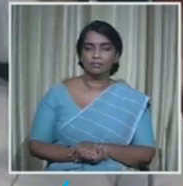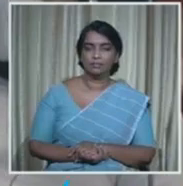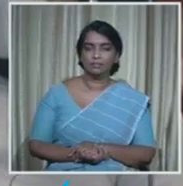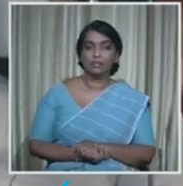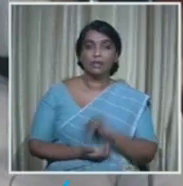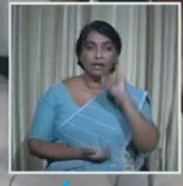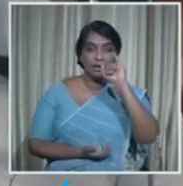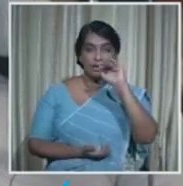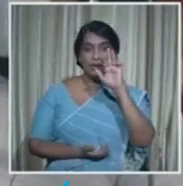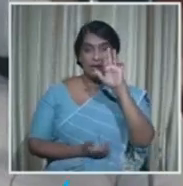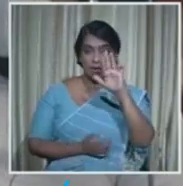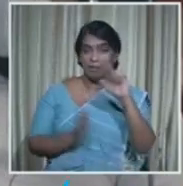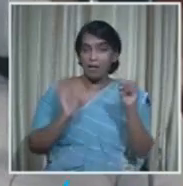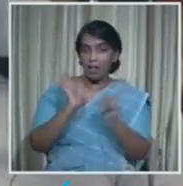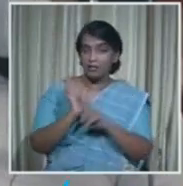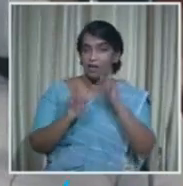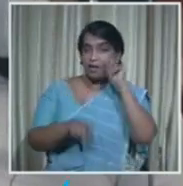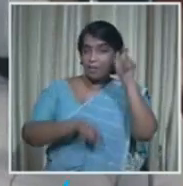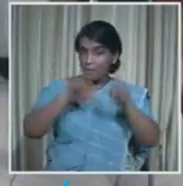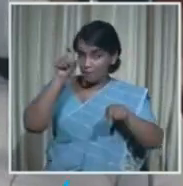69 ලක්ෂයක් ජනතාව